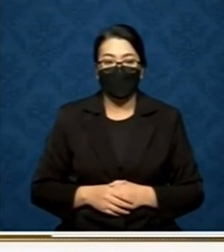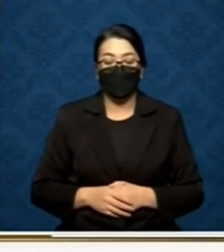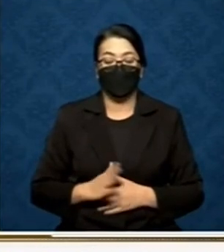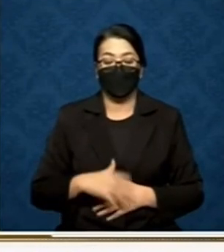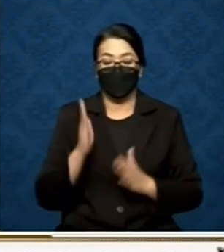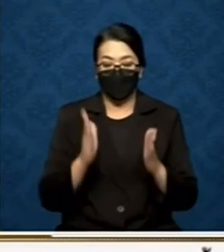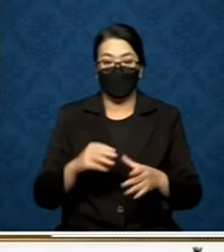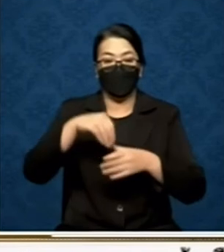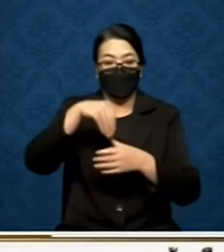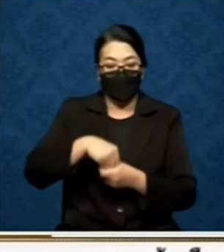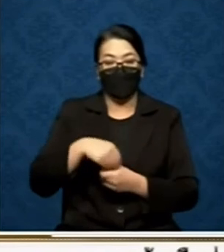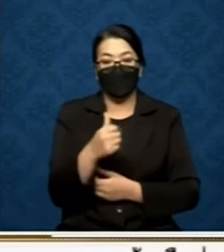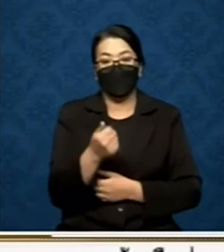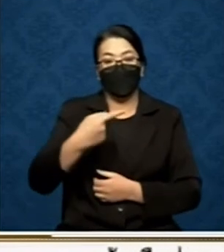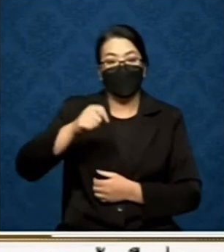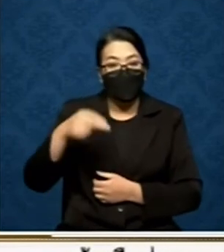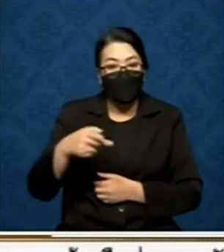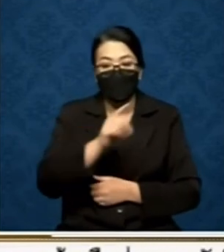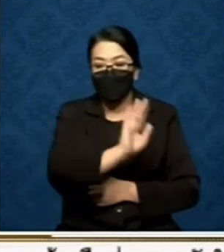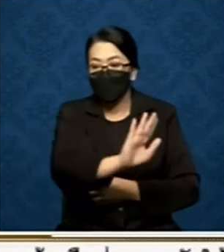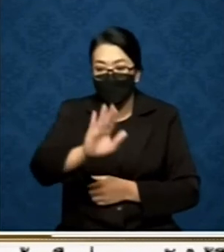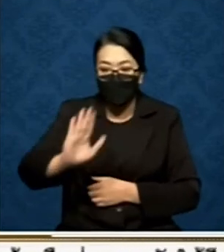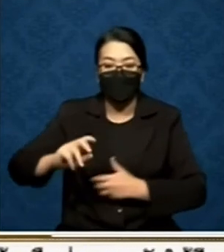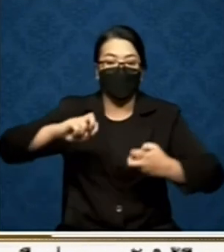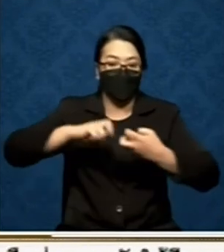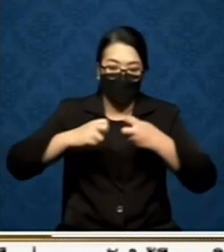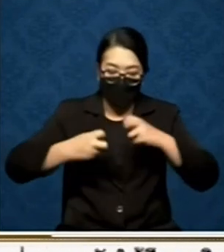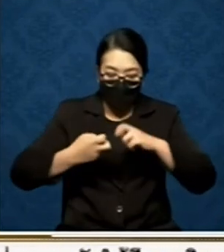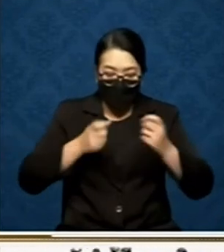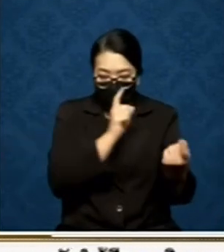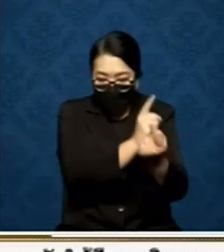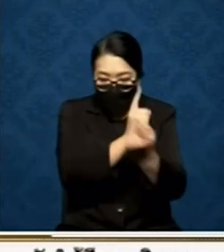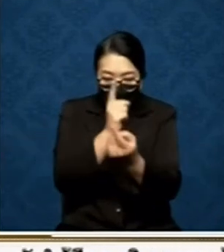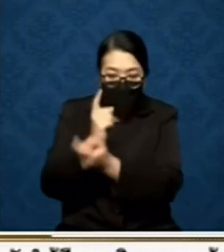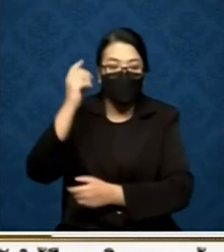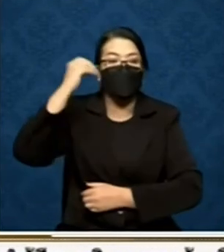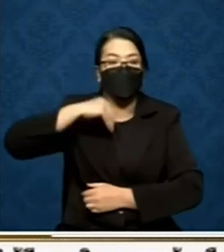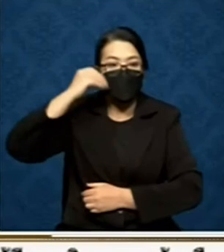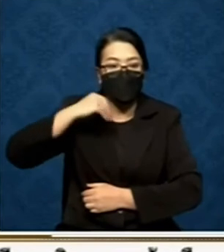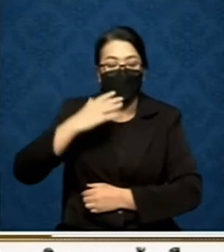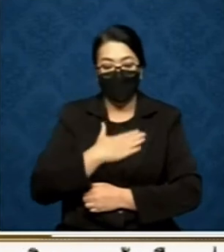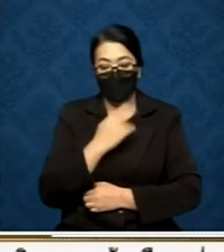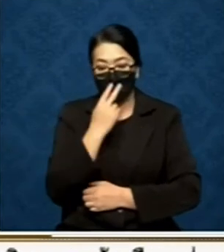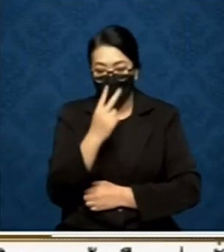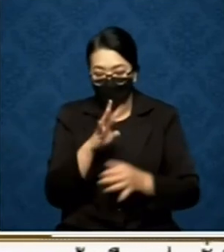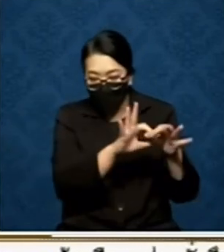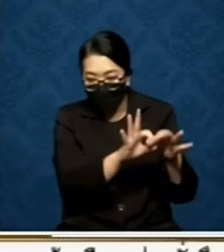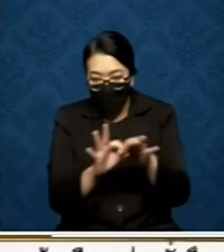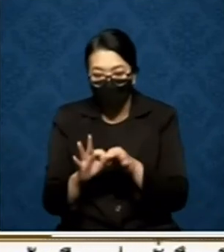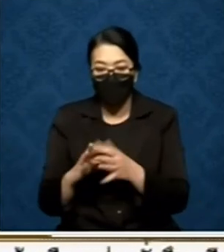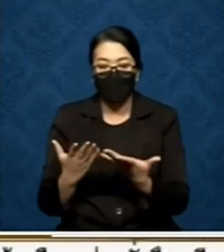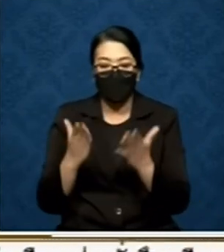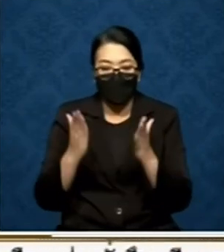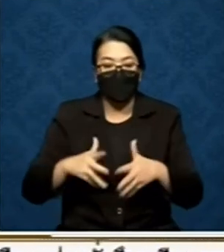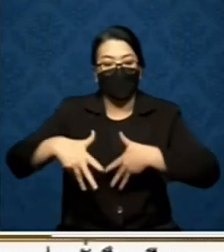นั้นๆเขาจะมองเห็นปัญหาอยู่ทุกวันทุกเมื่อเชื่อวันและเขาก็จะมีความผูกพันกับพี่น้องประชา